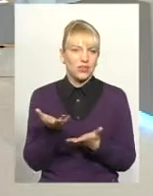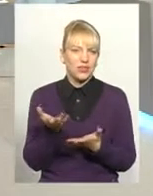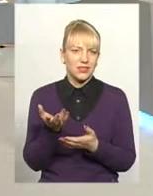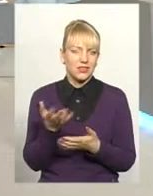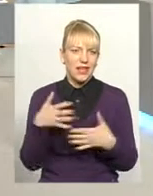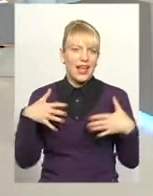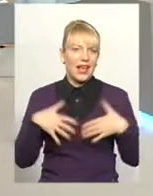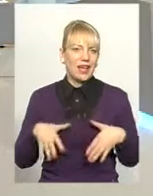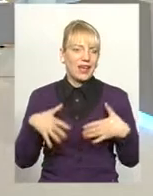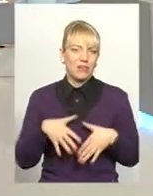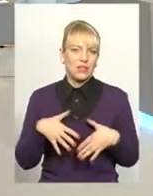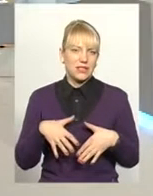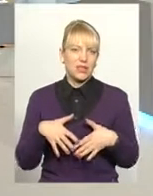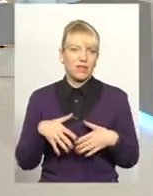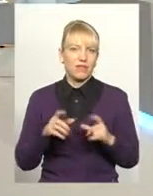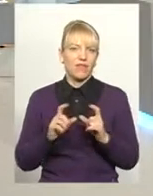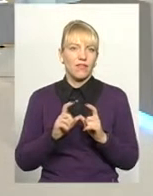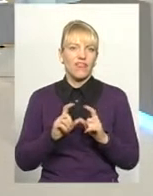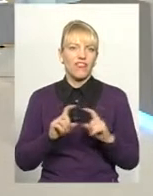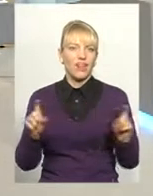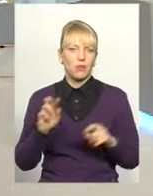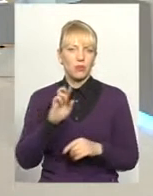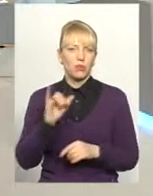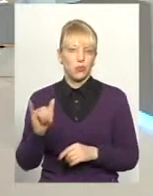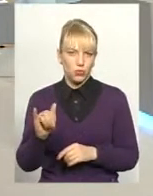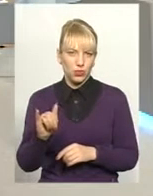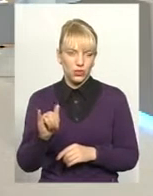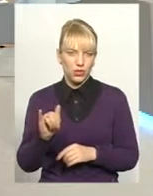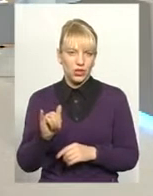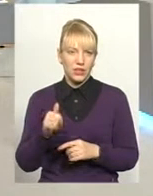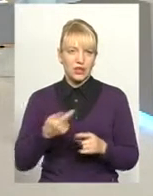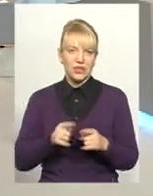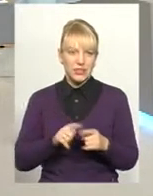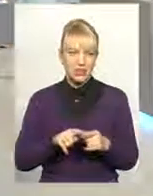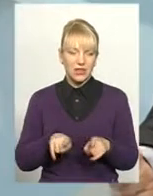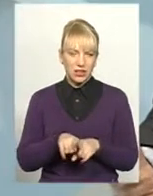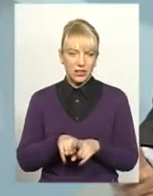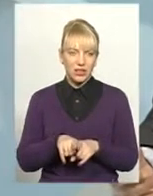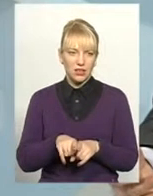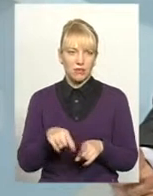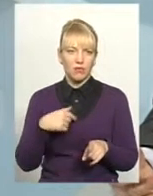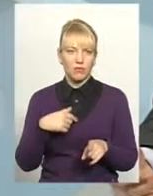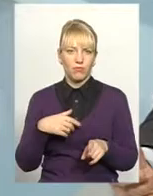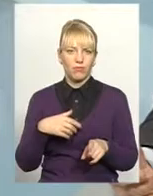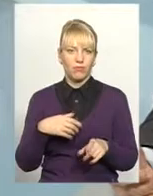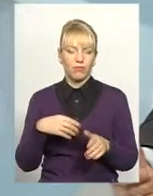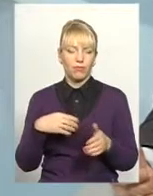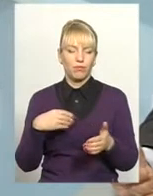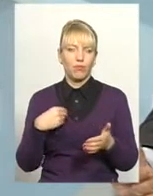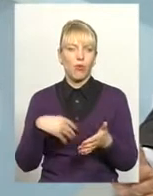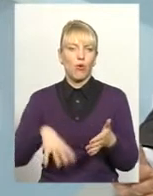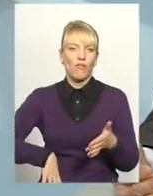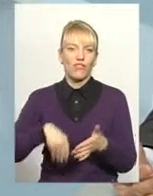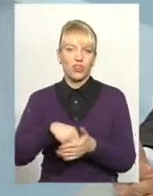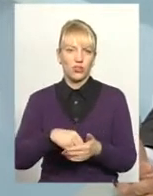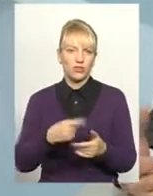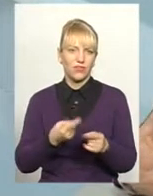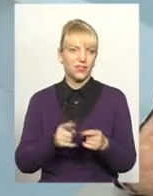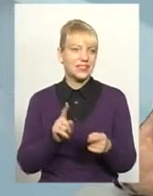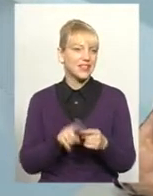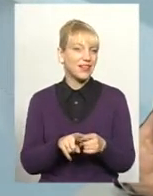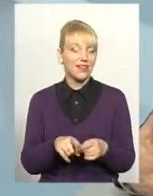кримської фірми, значить, БУшне, і що воно і таким чином профінансували сепаратизм. Ну, це